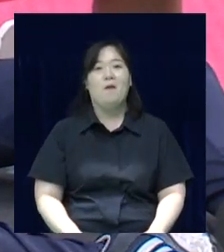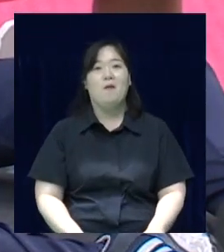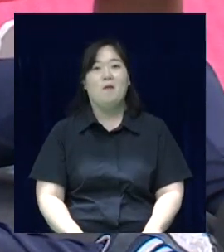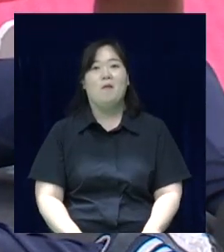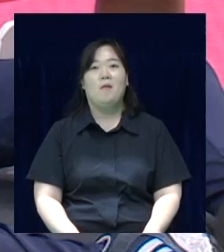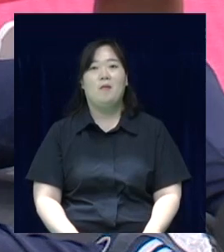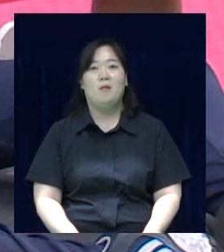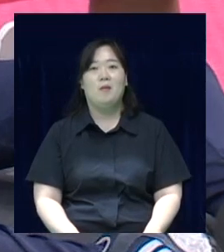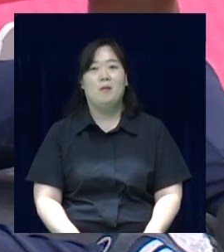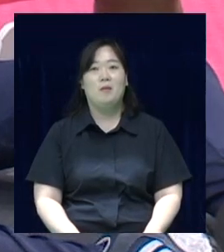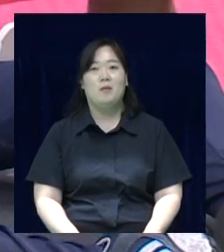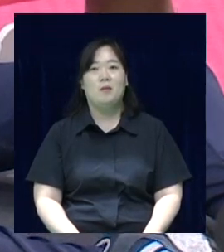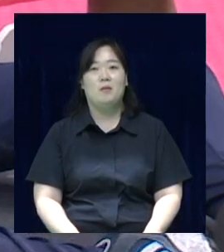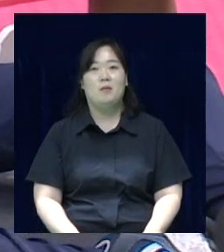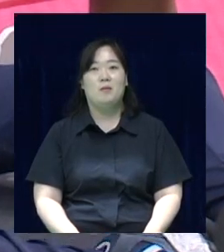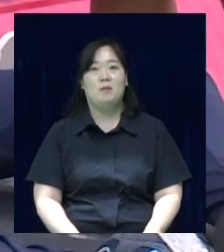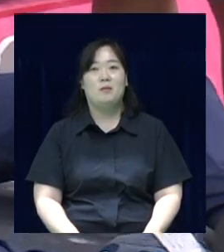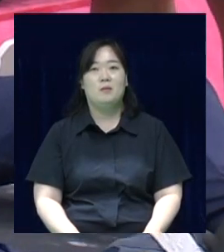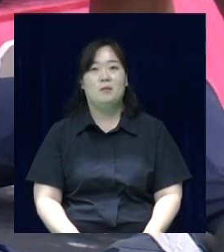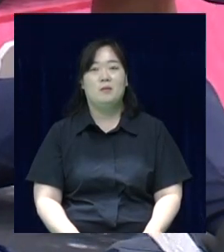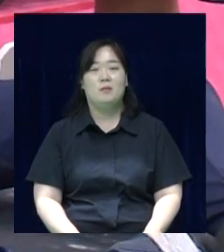그렇습니다.